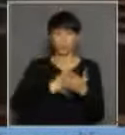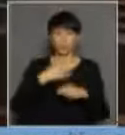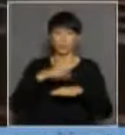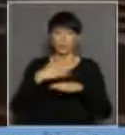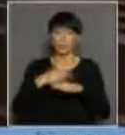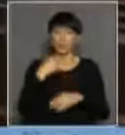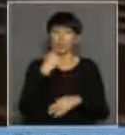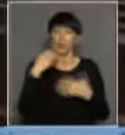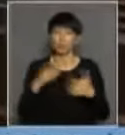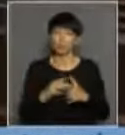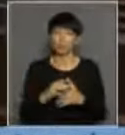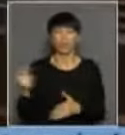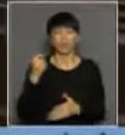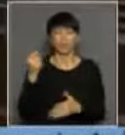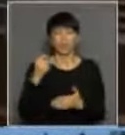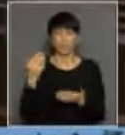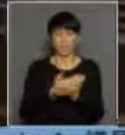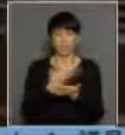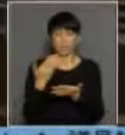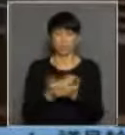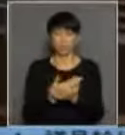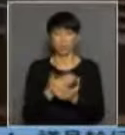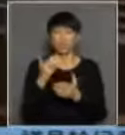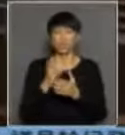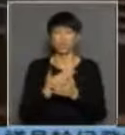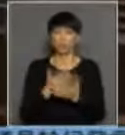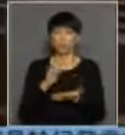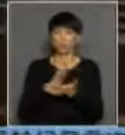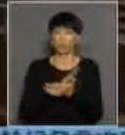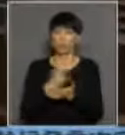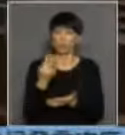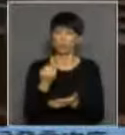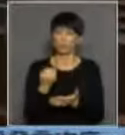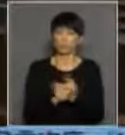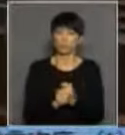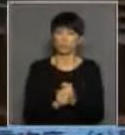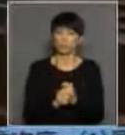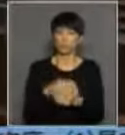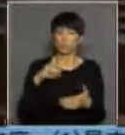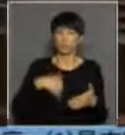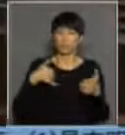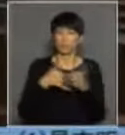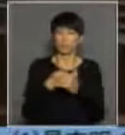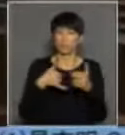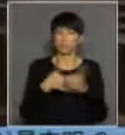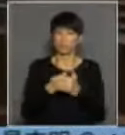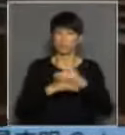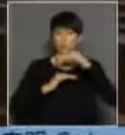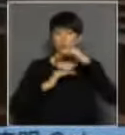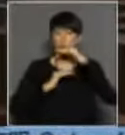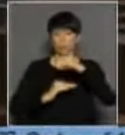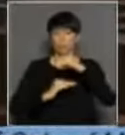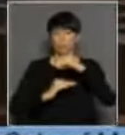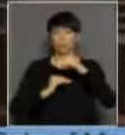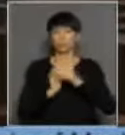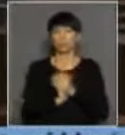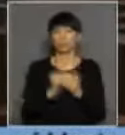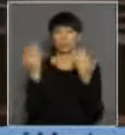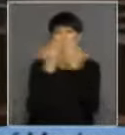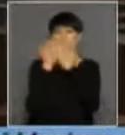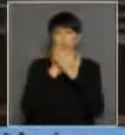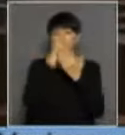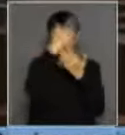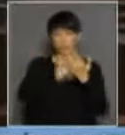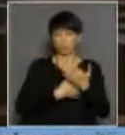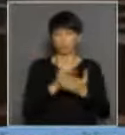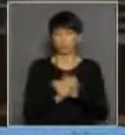係需要盡快檢討，因為咁多年嚟，我哋呢個限制性嘅電視廣播政策咧，係導致到呢個谷